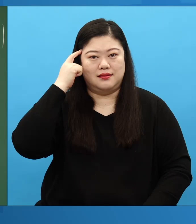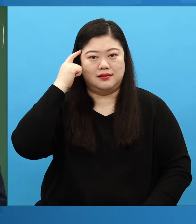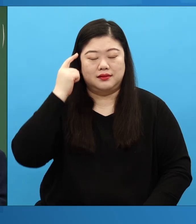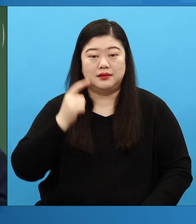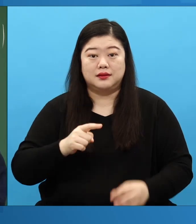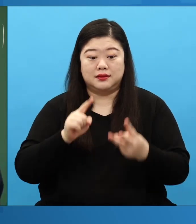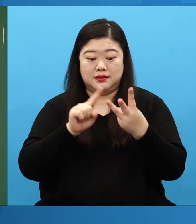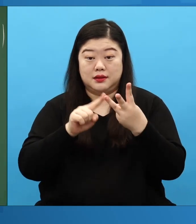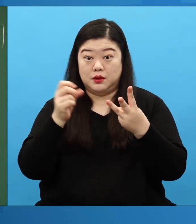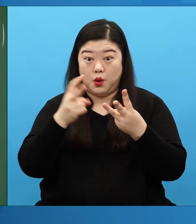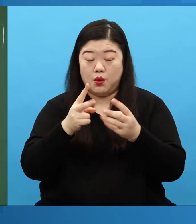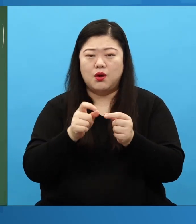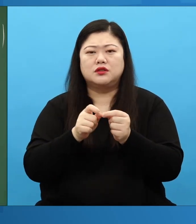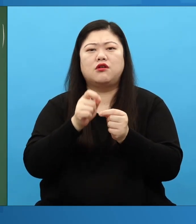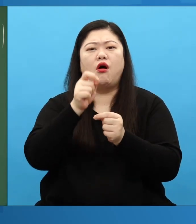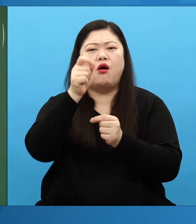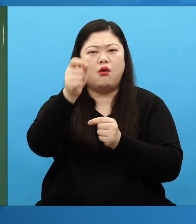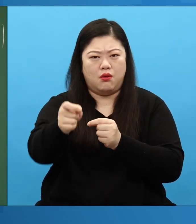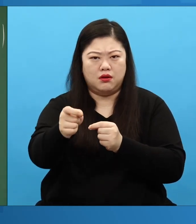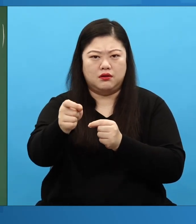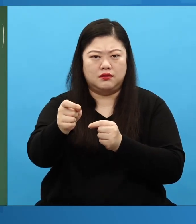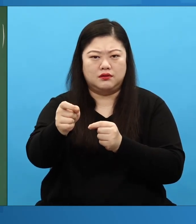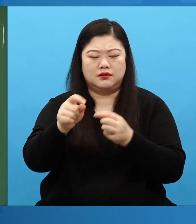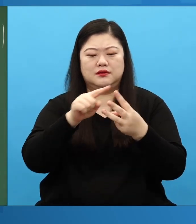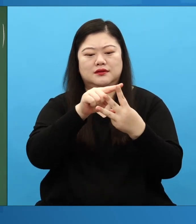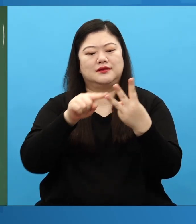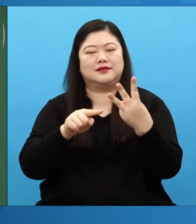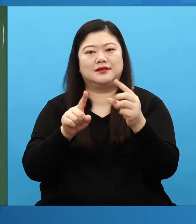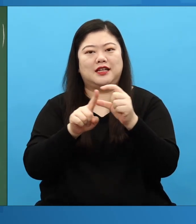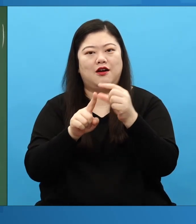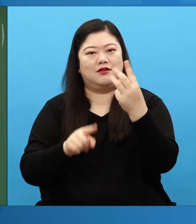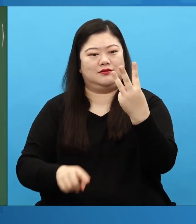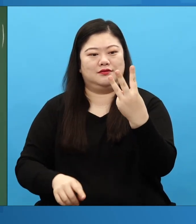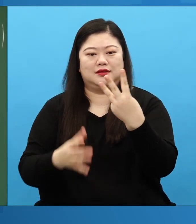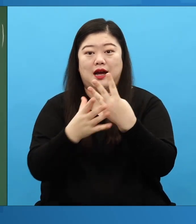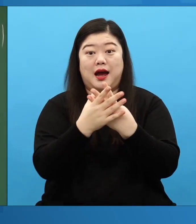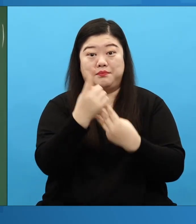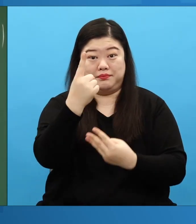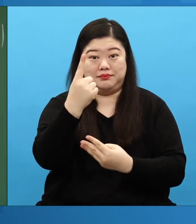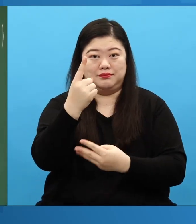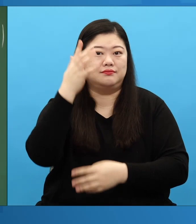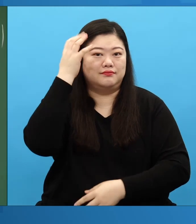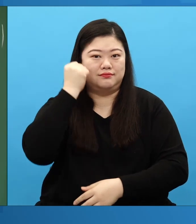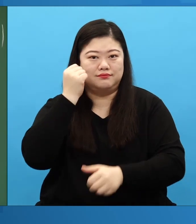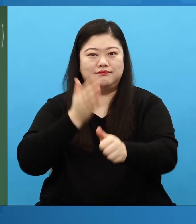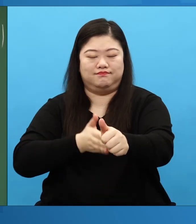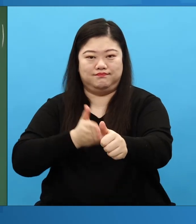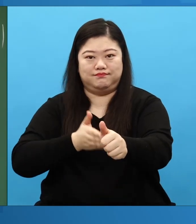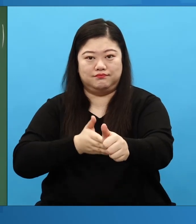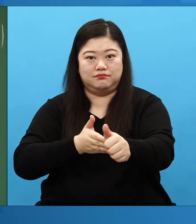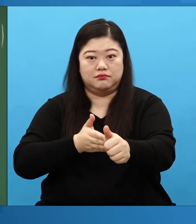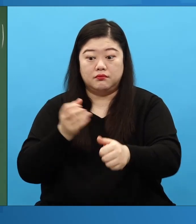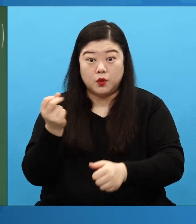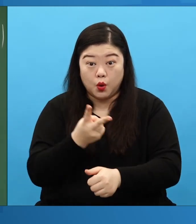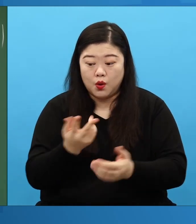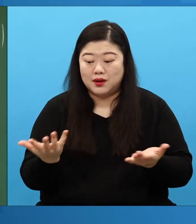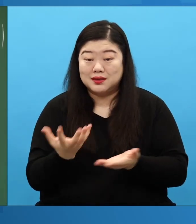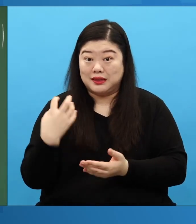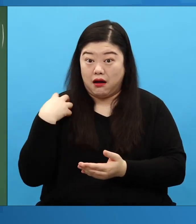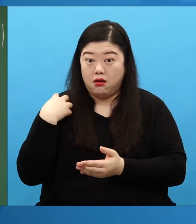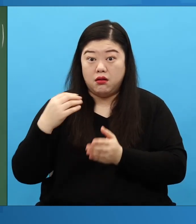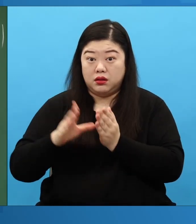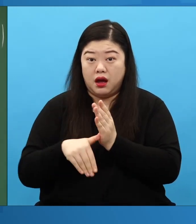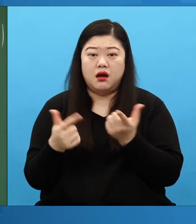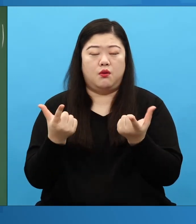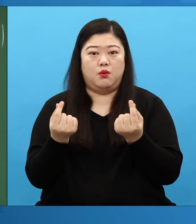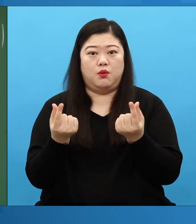거다. and that it is also eternal. 이런 마음을 가지고 또 이런 사역을 이렇게 하셔야 됩니다. And so with this type of heart, you have to do this